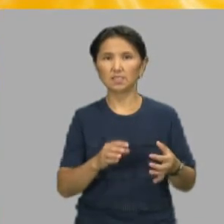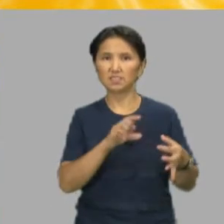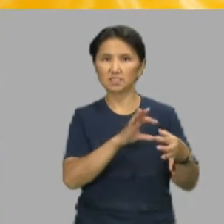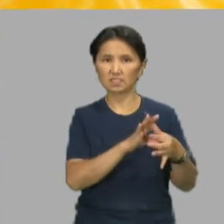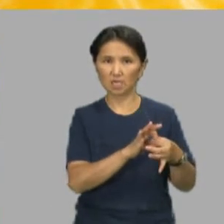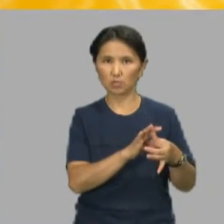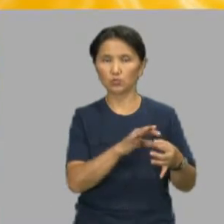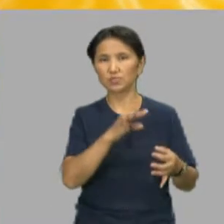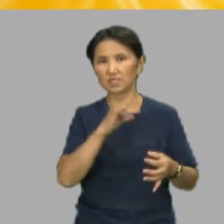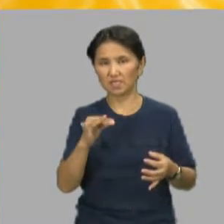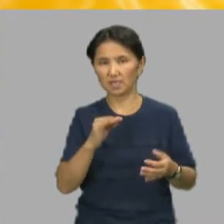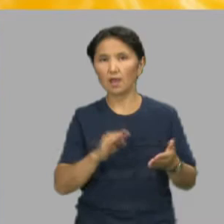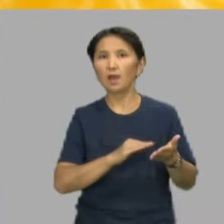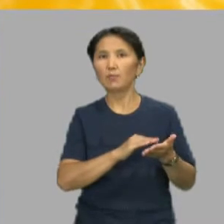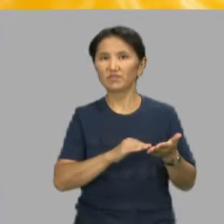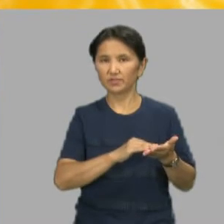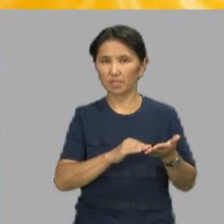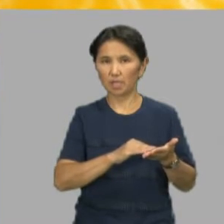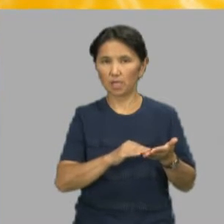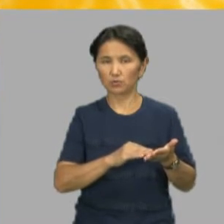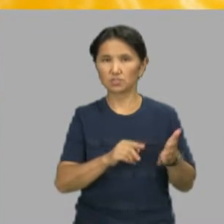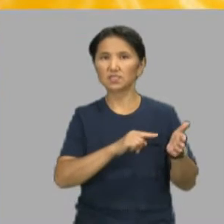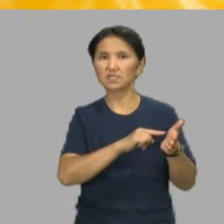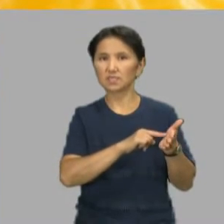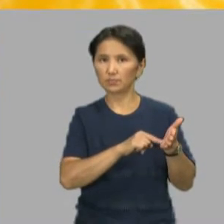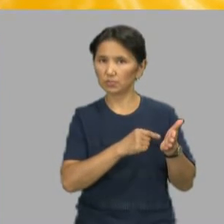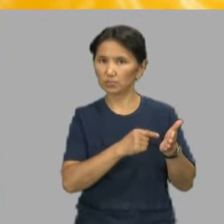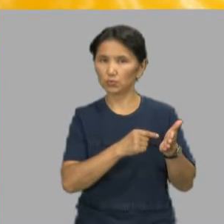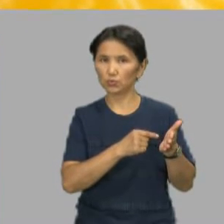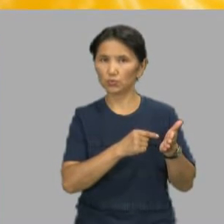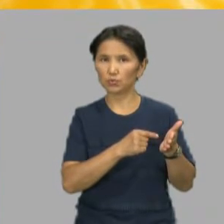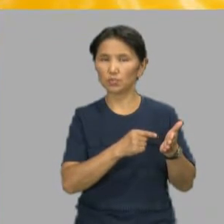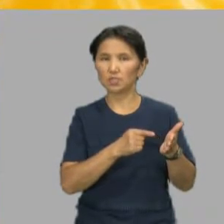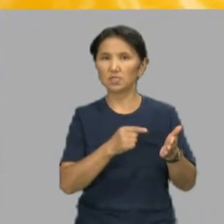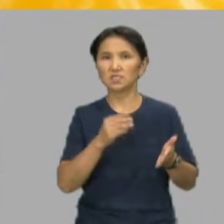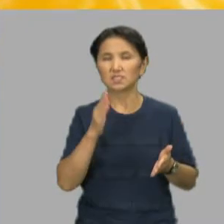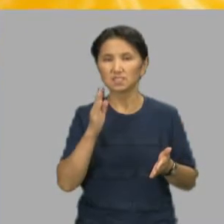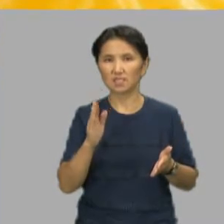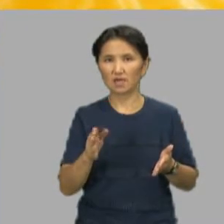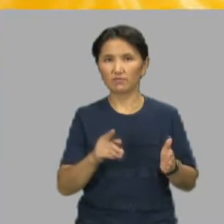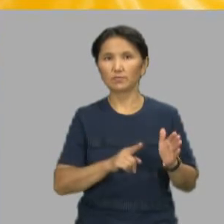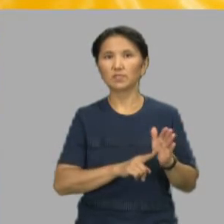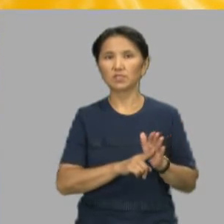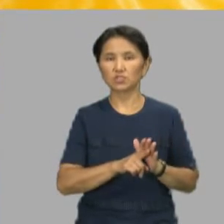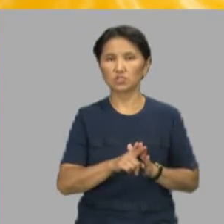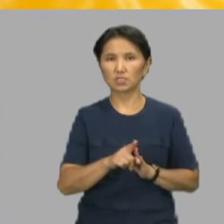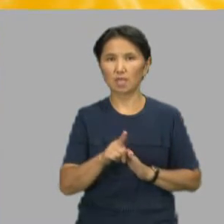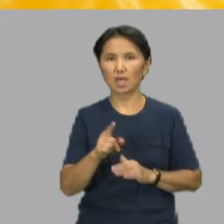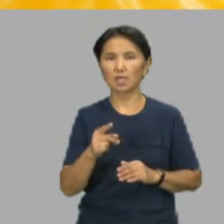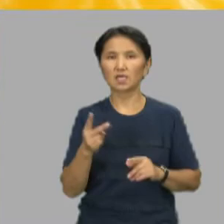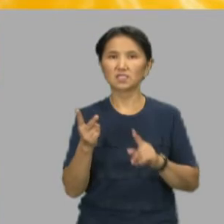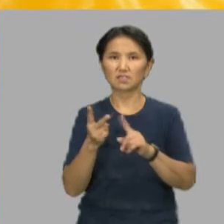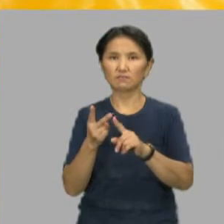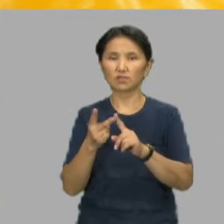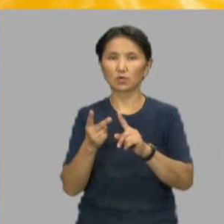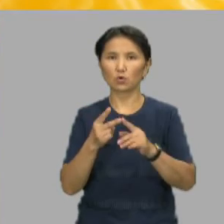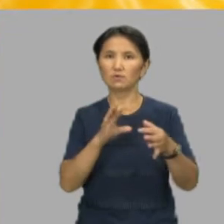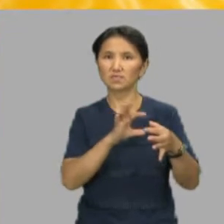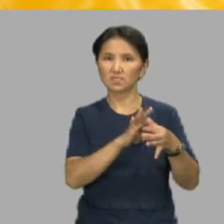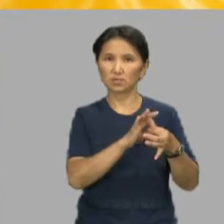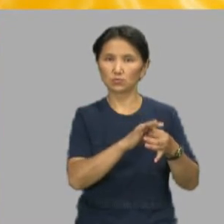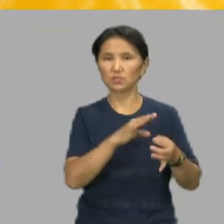«и» повторяется, запятую ставим, начиная со второго союза